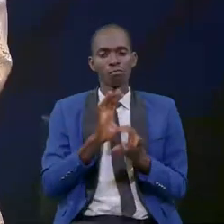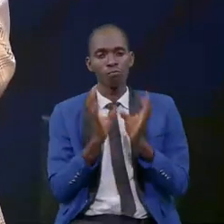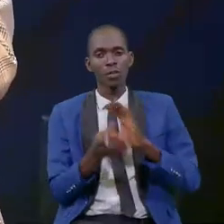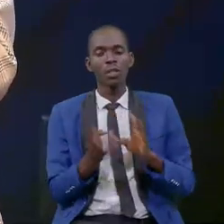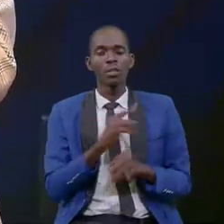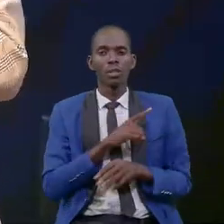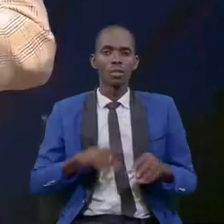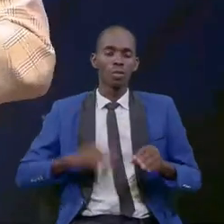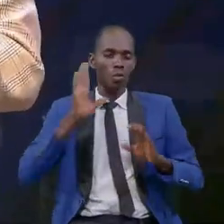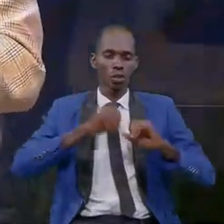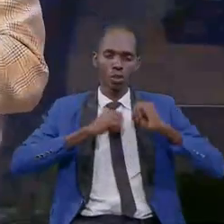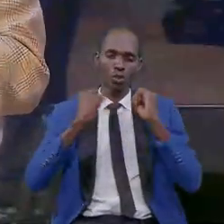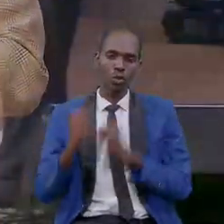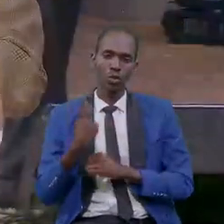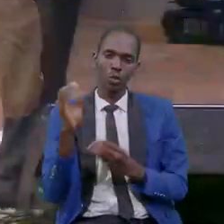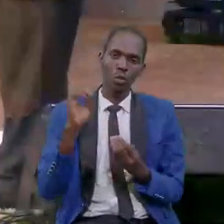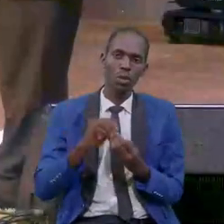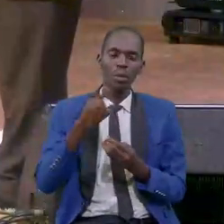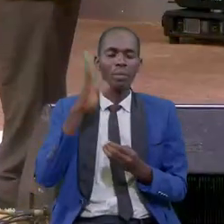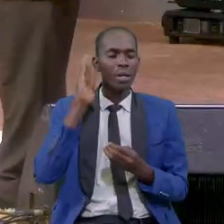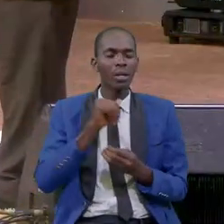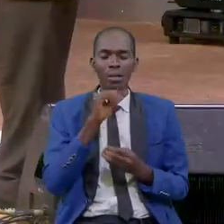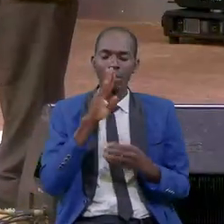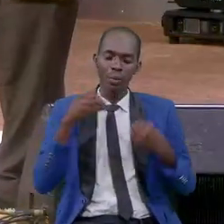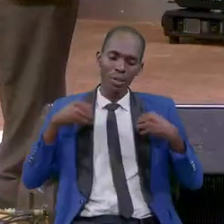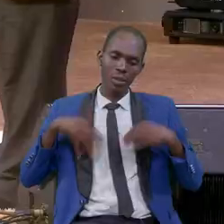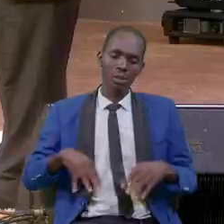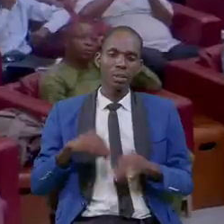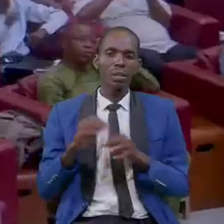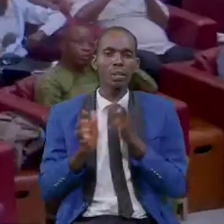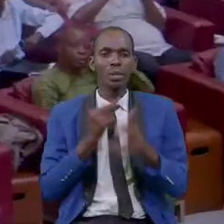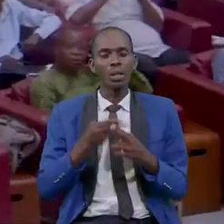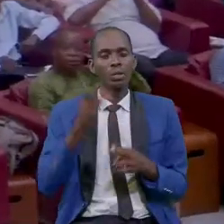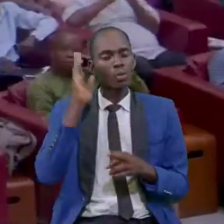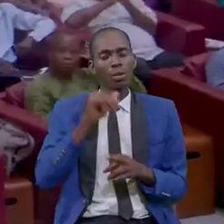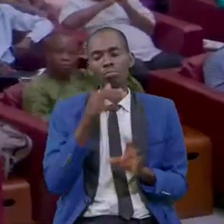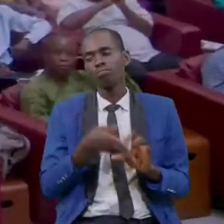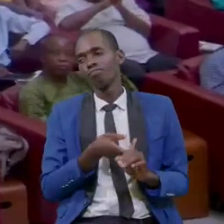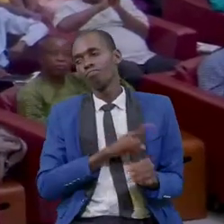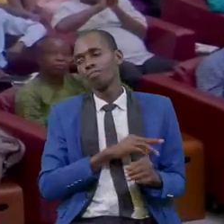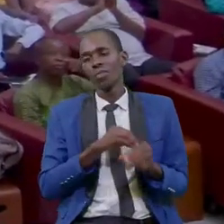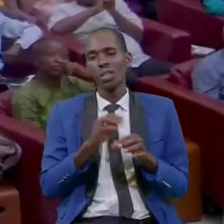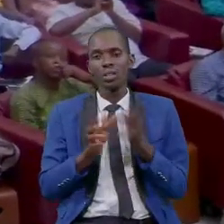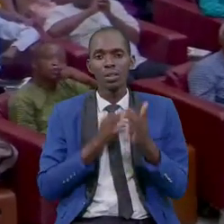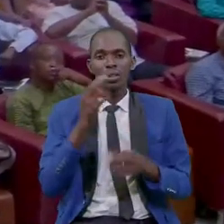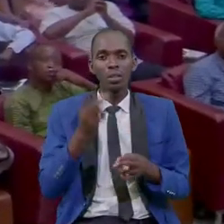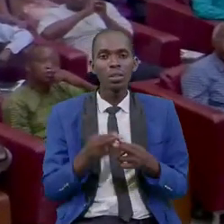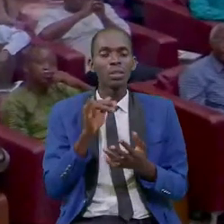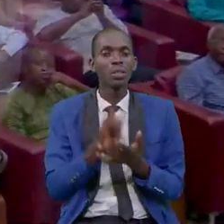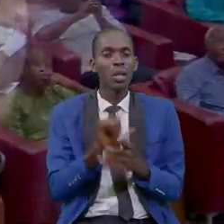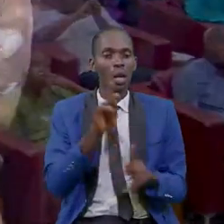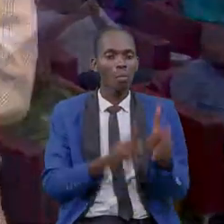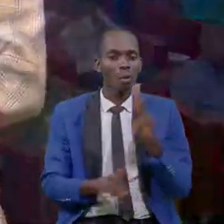Seigneur, le Seigneur va continuer de vous fortifier. Vous ne serez pas découragés. Vous n'allez pas faire demi-tour.